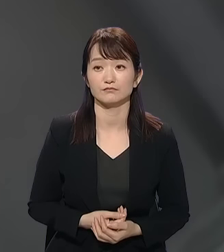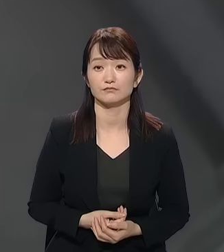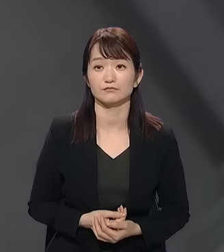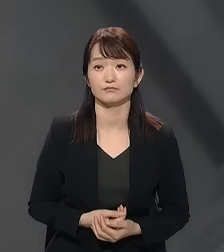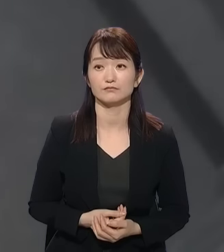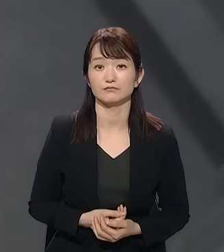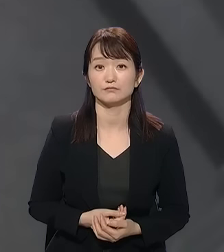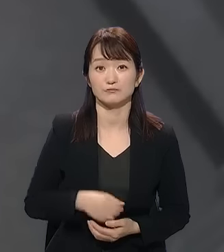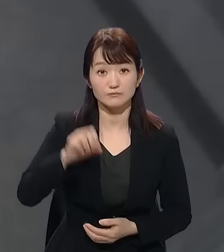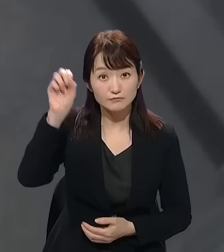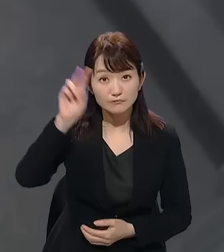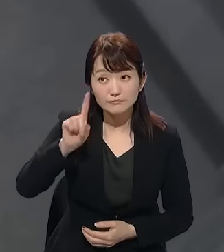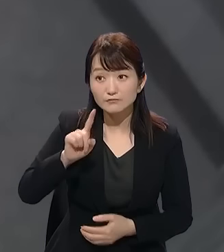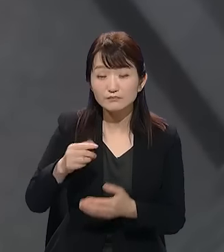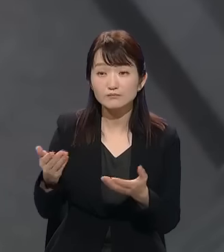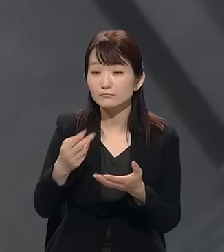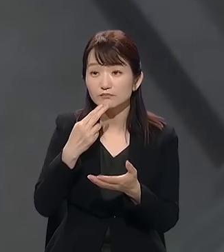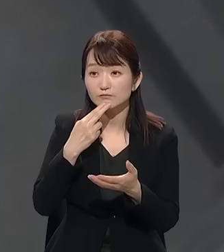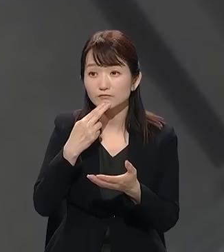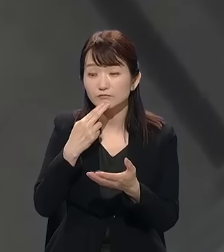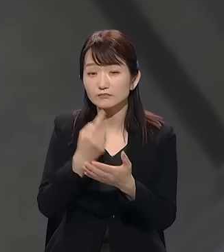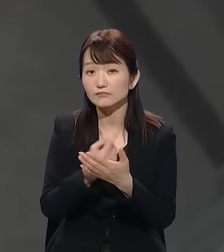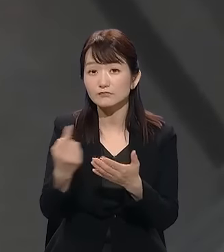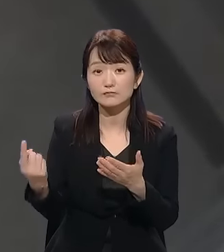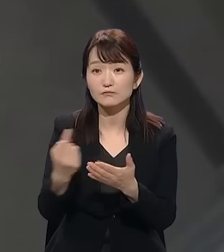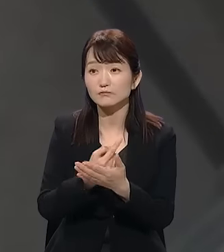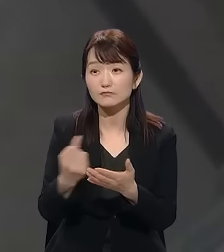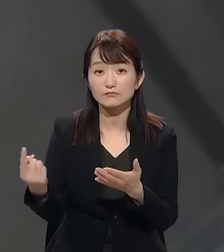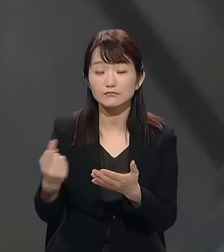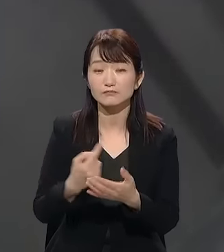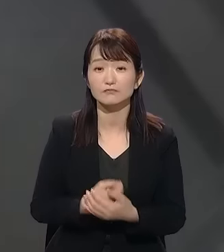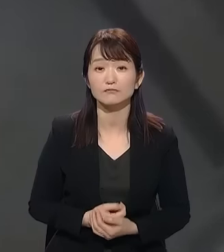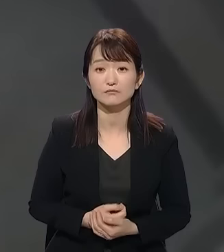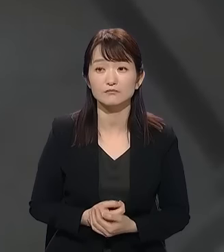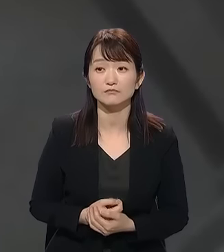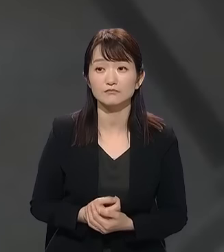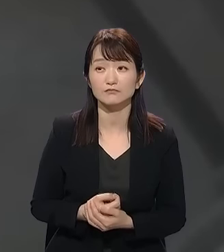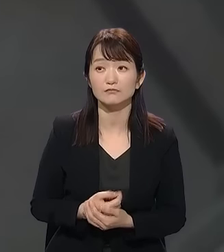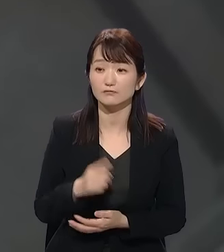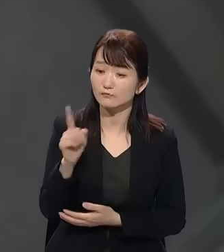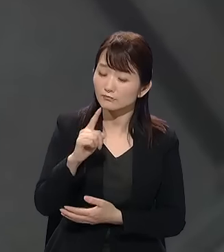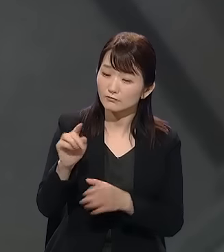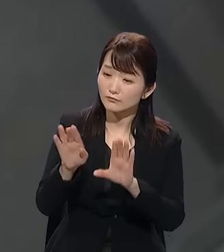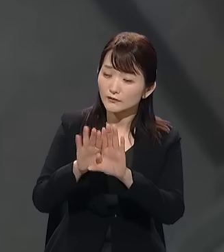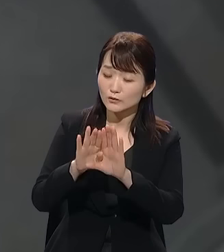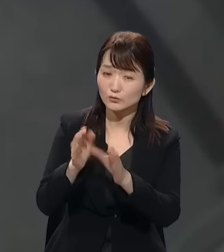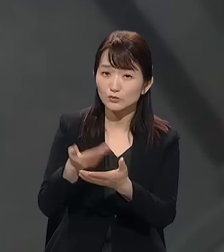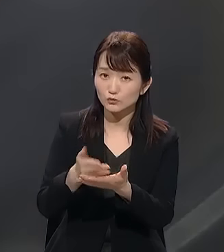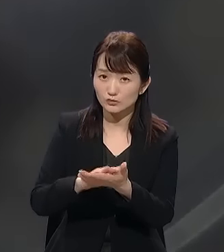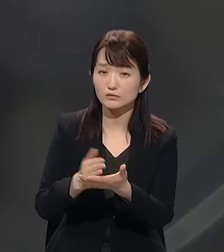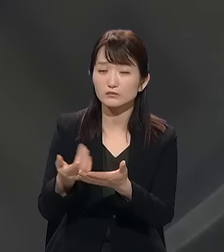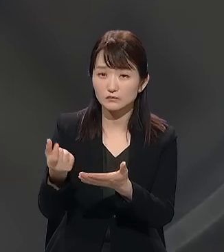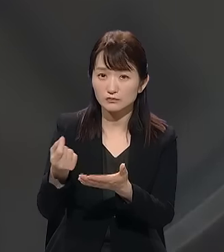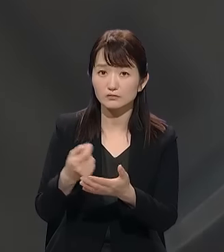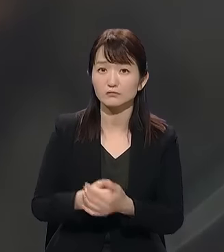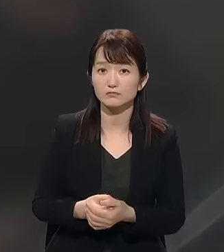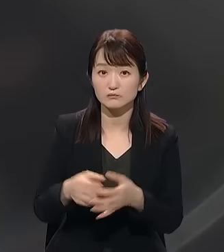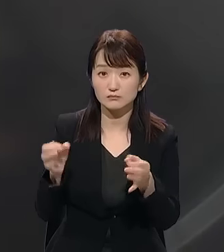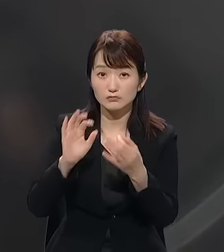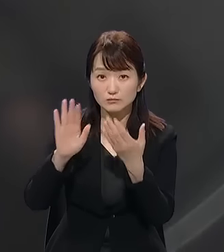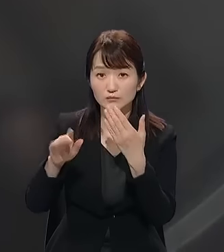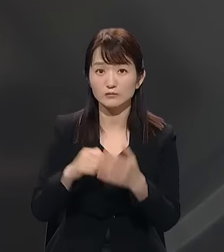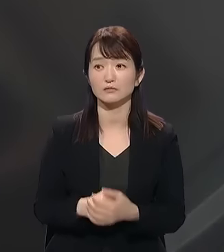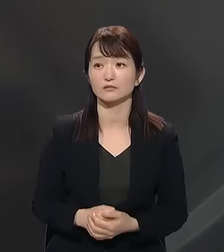그런데 갑자기 아무 일도 없었다는데 다시 어 사람들 나오더니 문을 뭔가 좀 고치는 거 같아요 자 그런데 잠시 후